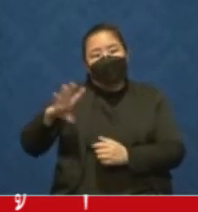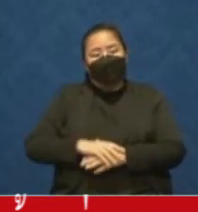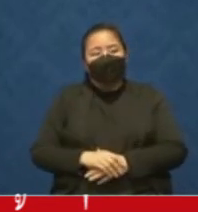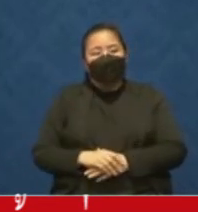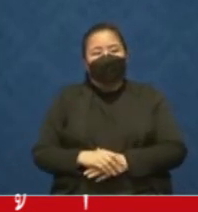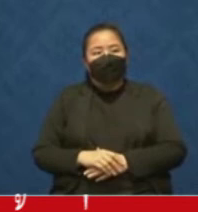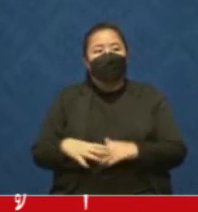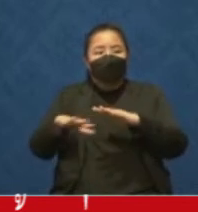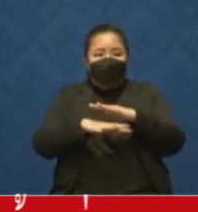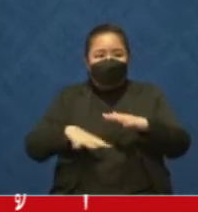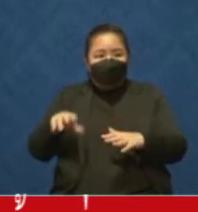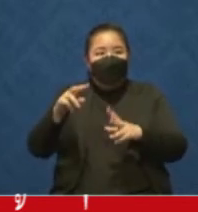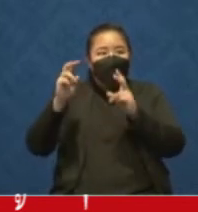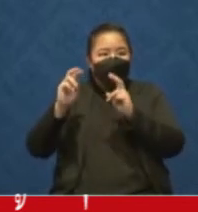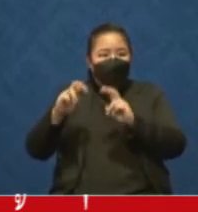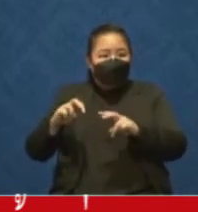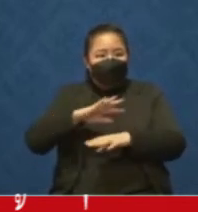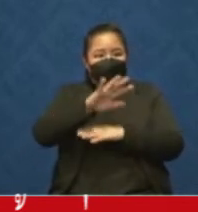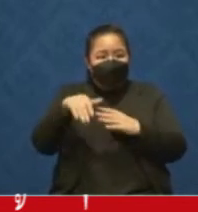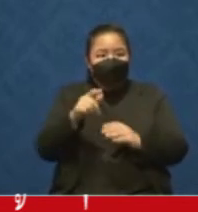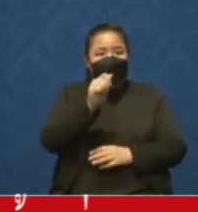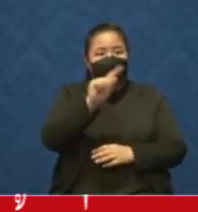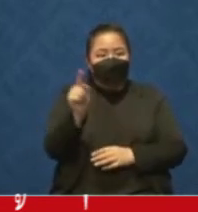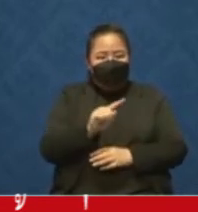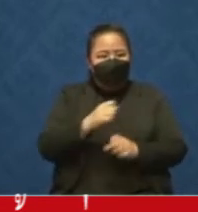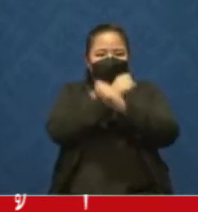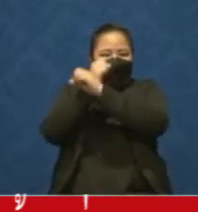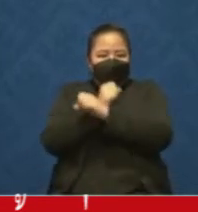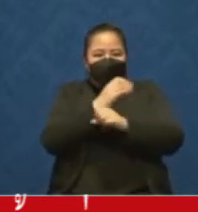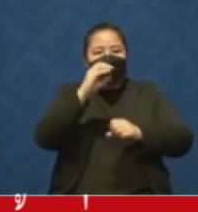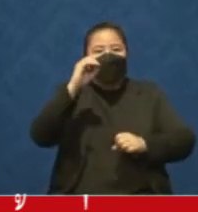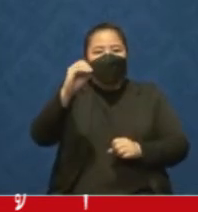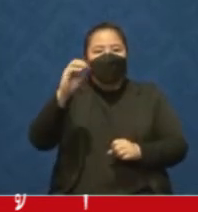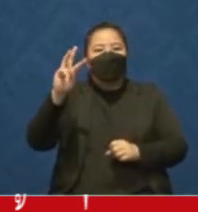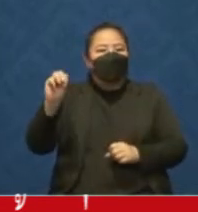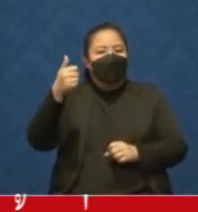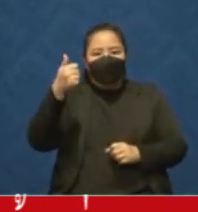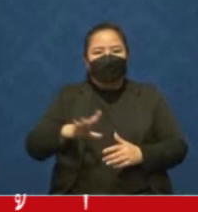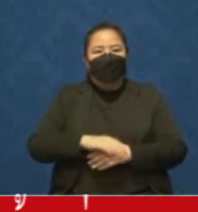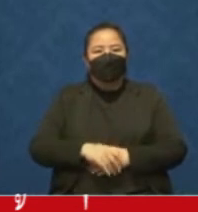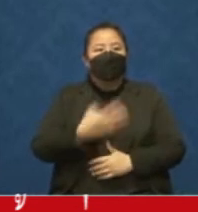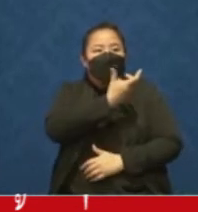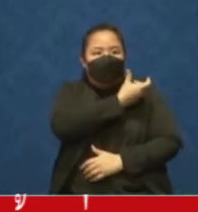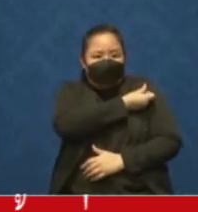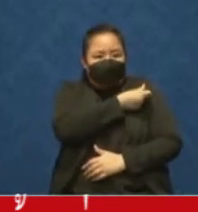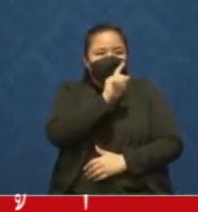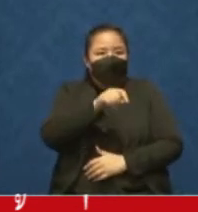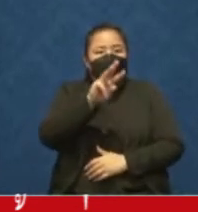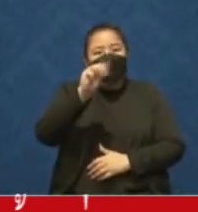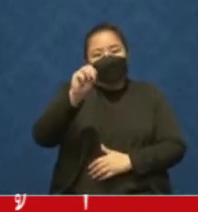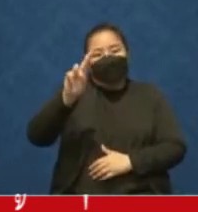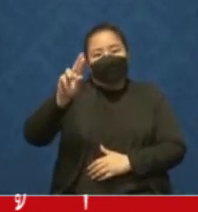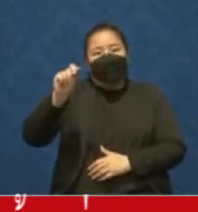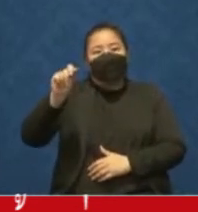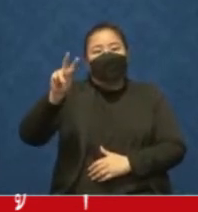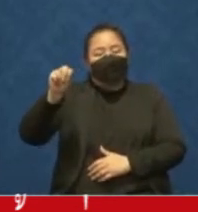ี้ชัดว่า แตตาซีเนกา ป้องกันโอมิคอนไม่ได้และต้องฉีดกระต้นด้วยวัคซีน mRNA คือ Pfizer หรอ Mod